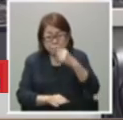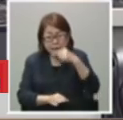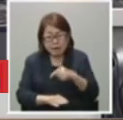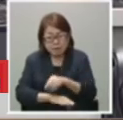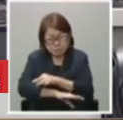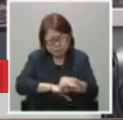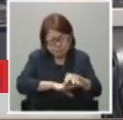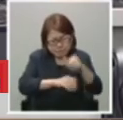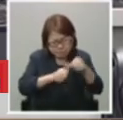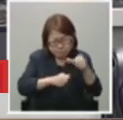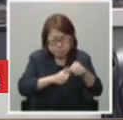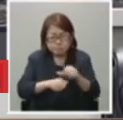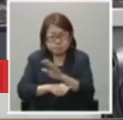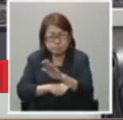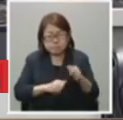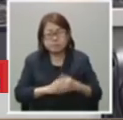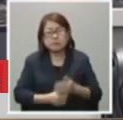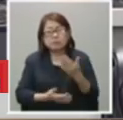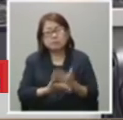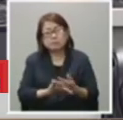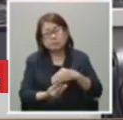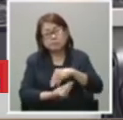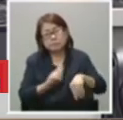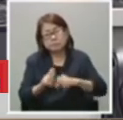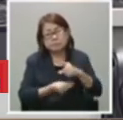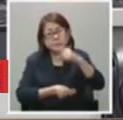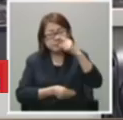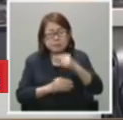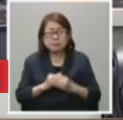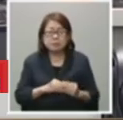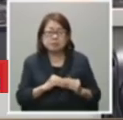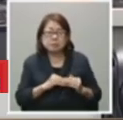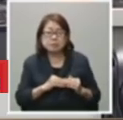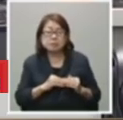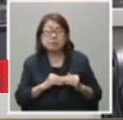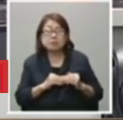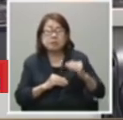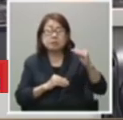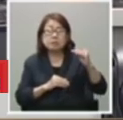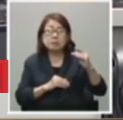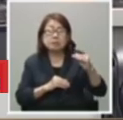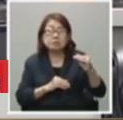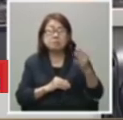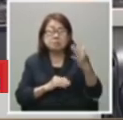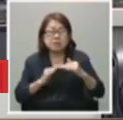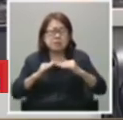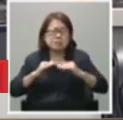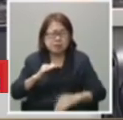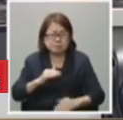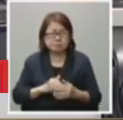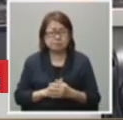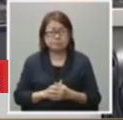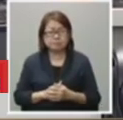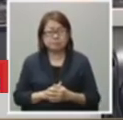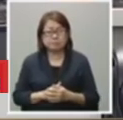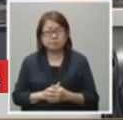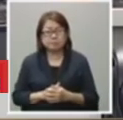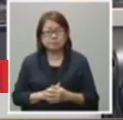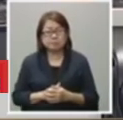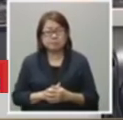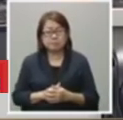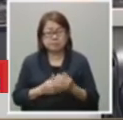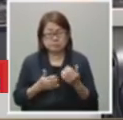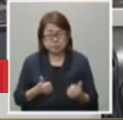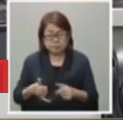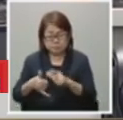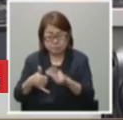ใต้เศรษฐกิจไทยขยายตัวต่ำกว่าศักยภาพมากเรื่องนี้นายอภิศักดิ์ตัน